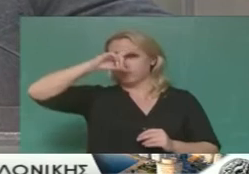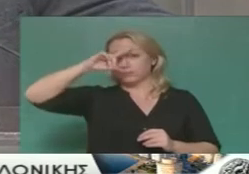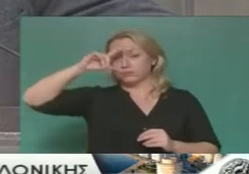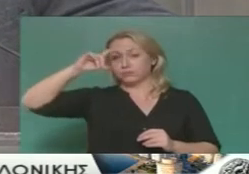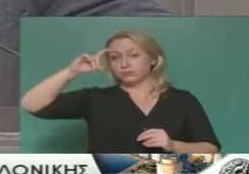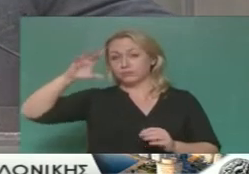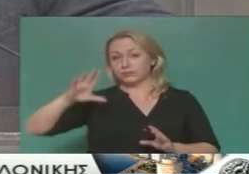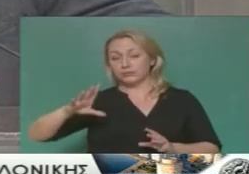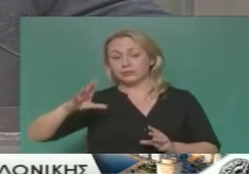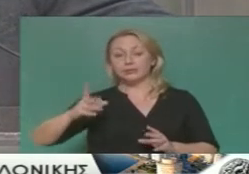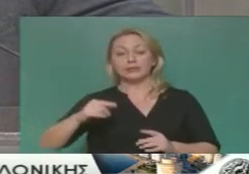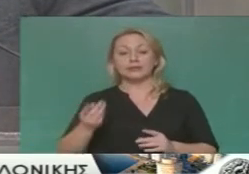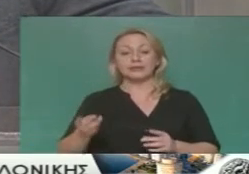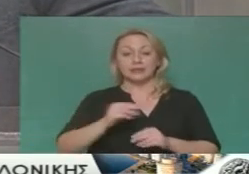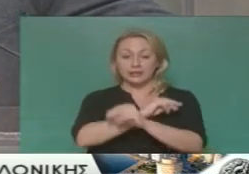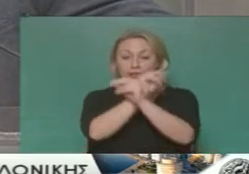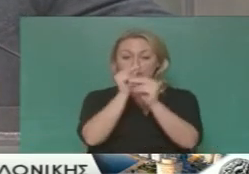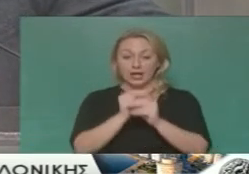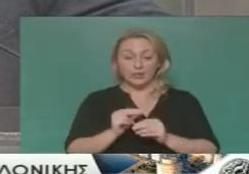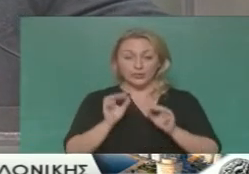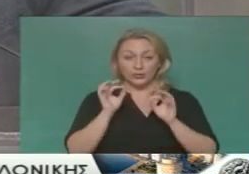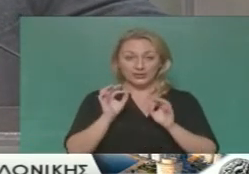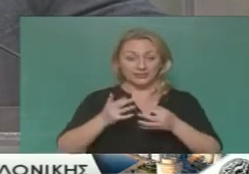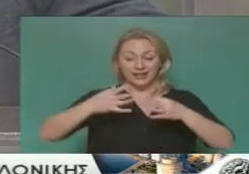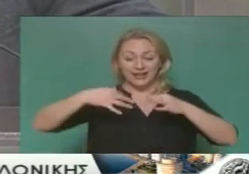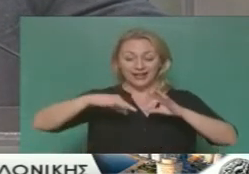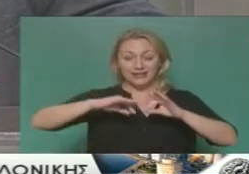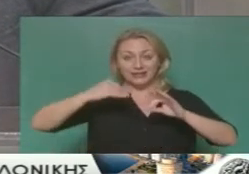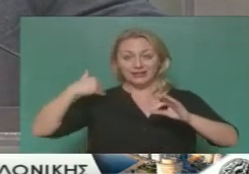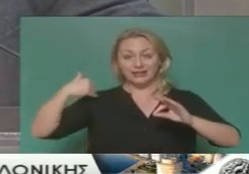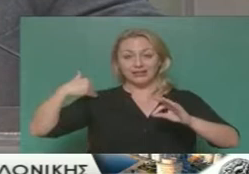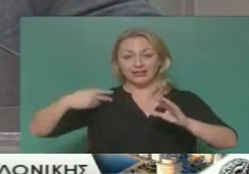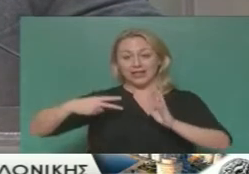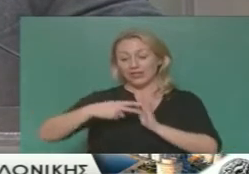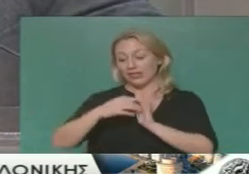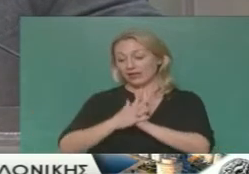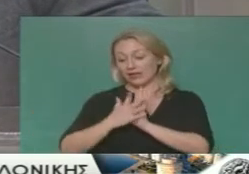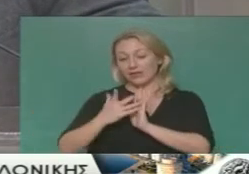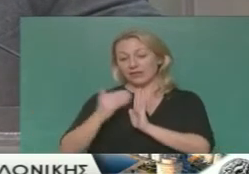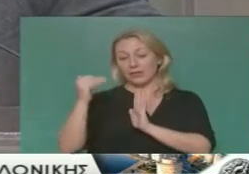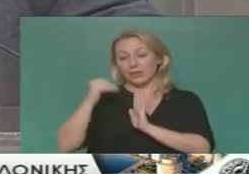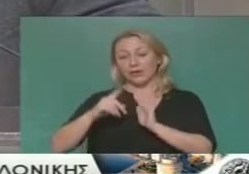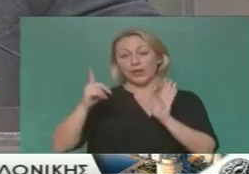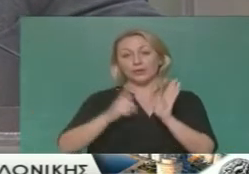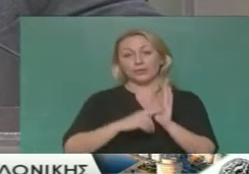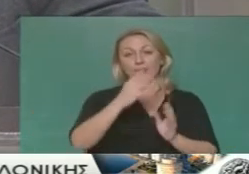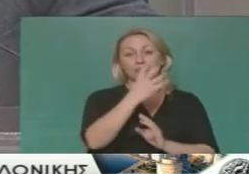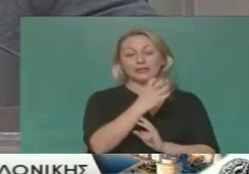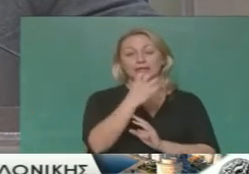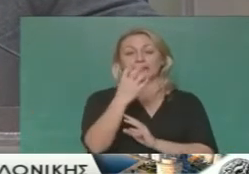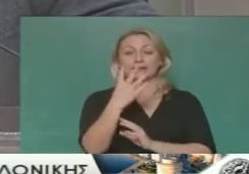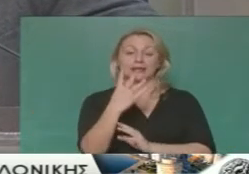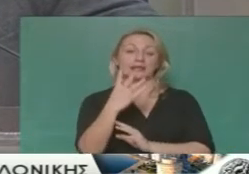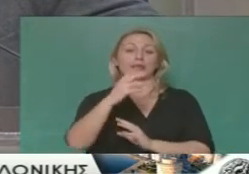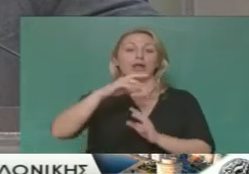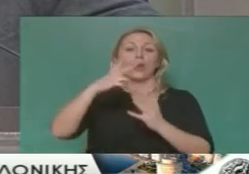πάρα πολύ δύσκολη και το αποτέλεσμα αυτό ξεκίνησε να έρχεται από το 2017, από το νόμο 4482, ο οποίος